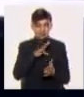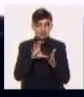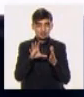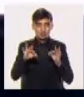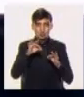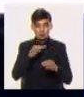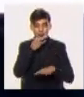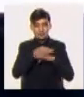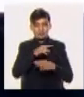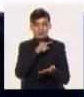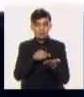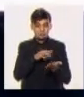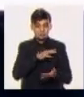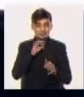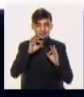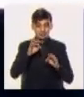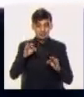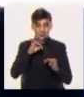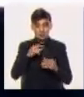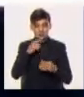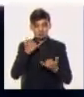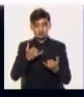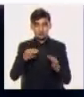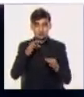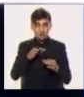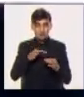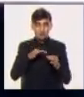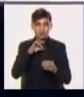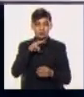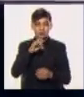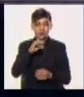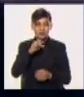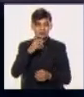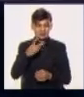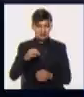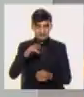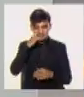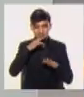ответили на эти вопросы, а также рассказали о нынешнем состоянии отрасли в Казахстане.